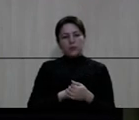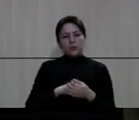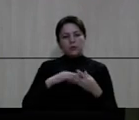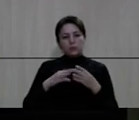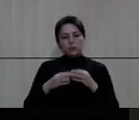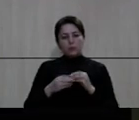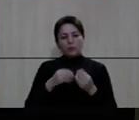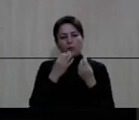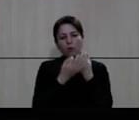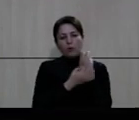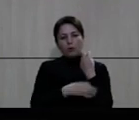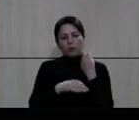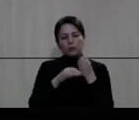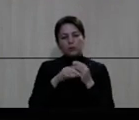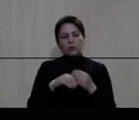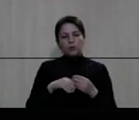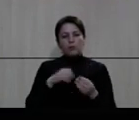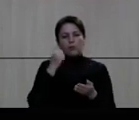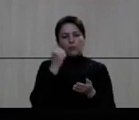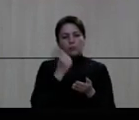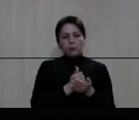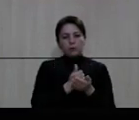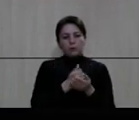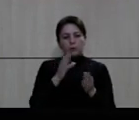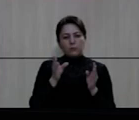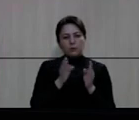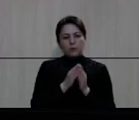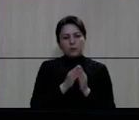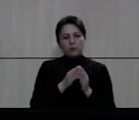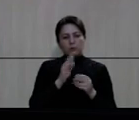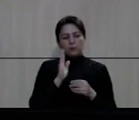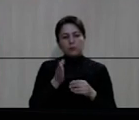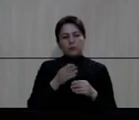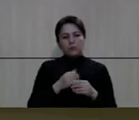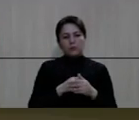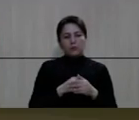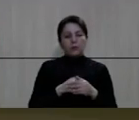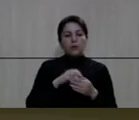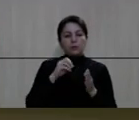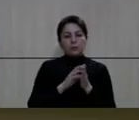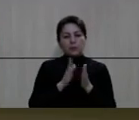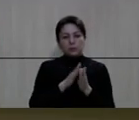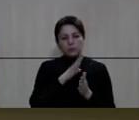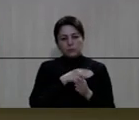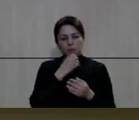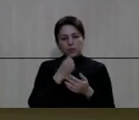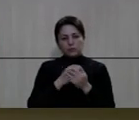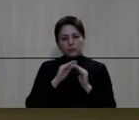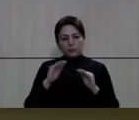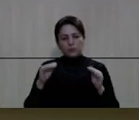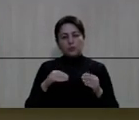Demak, eng oxirgi qismida muhr bilan tasdiqlanadi. Belgilab oldingizmi? Aziz